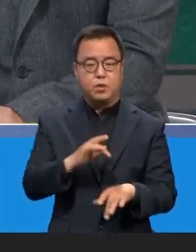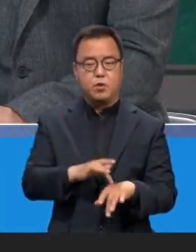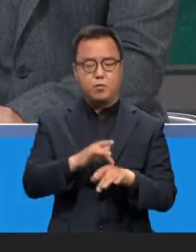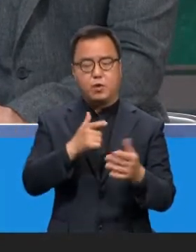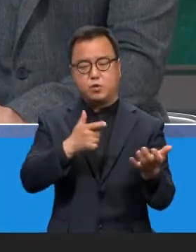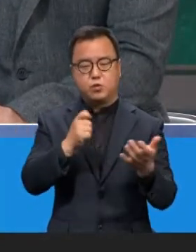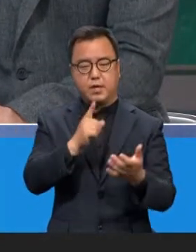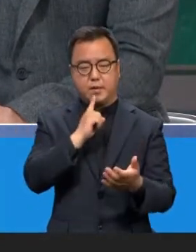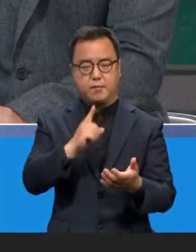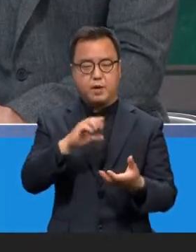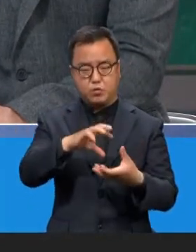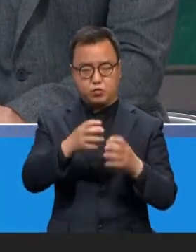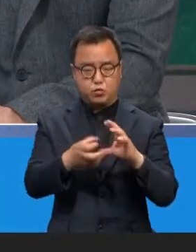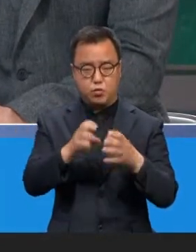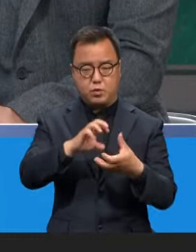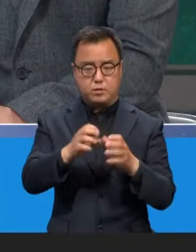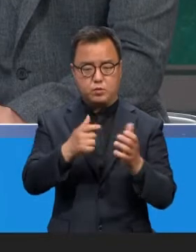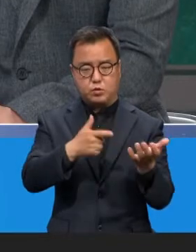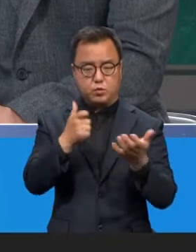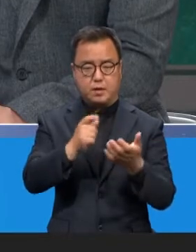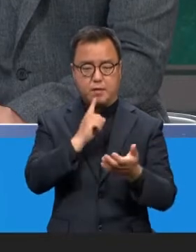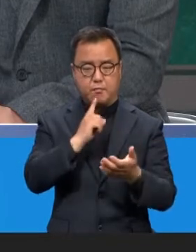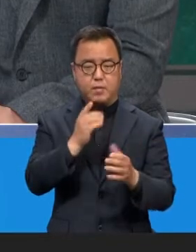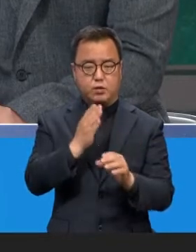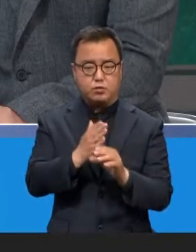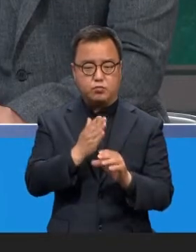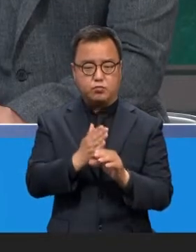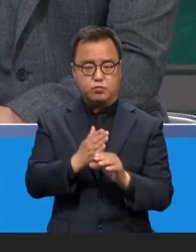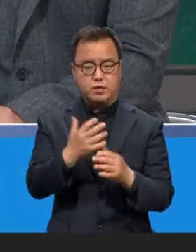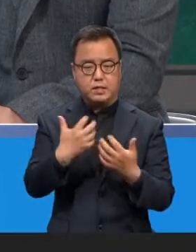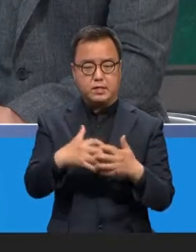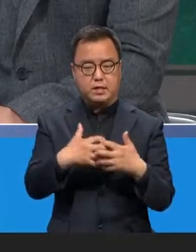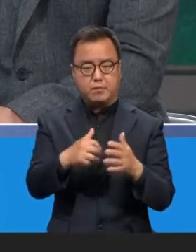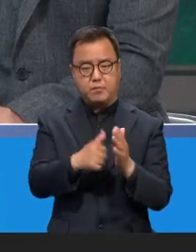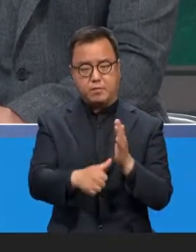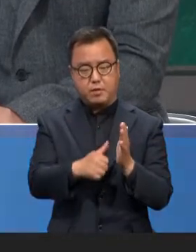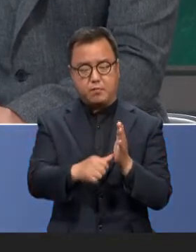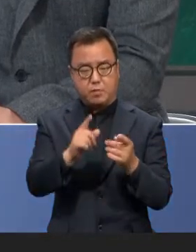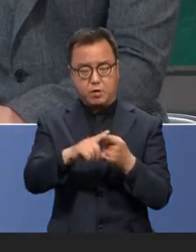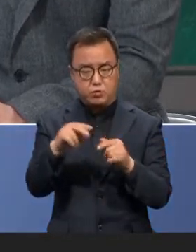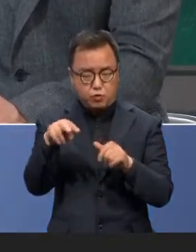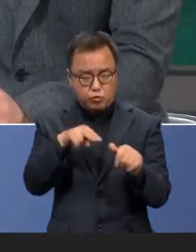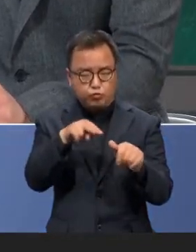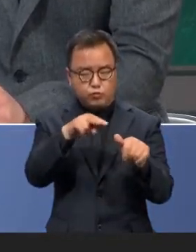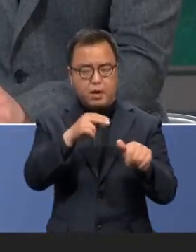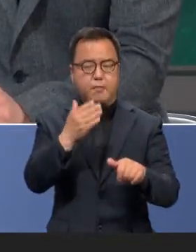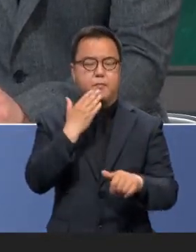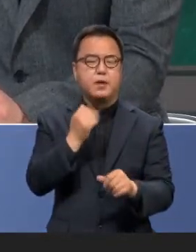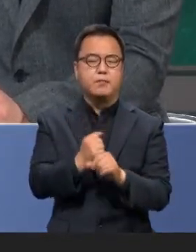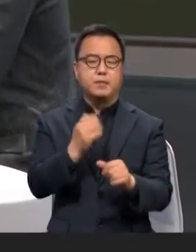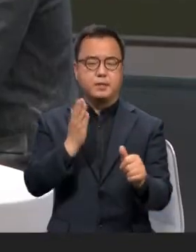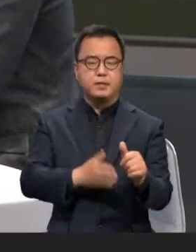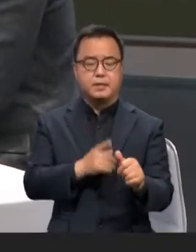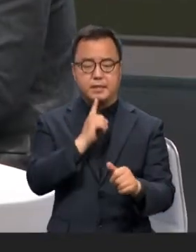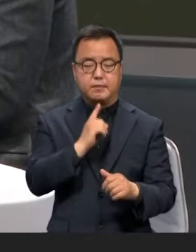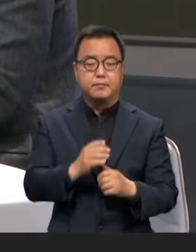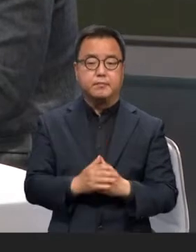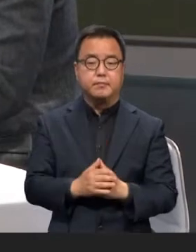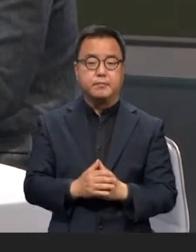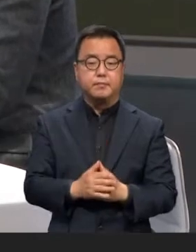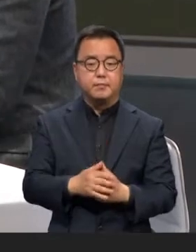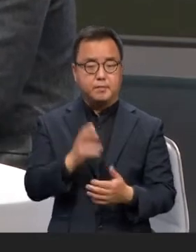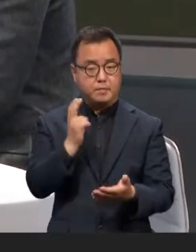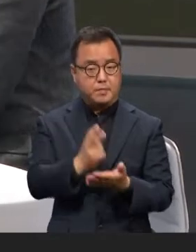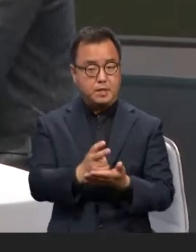조립식 총의 필요한 부품의 도 일련 번호를 부여해서 추적이 가능하도록 하는 방안도 추진하기로 했습니다 4 물론 법안이